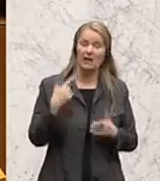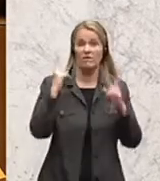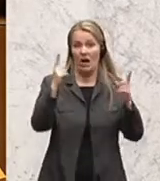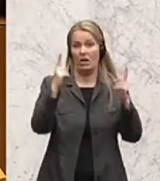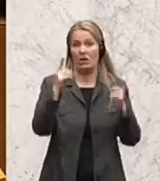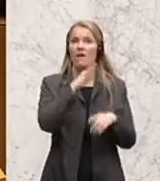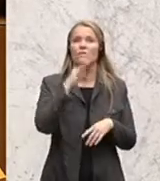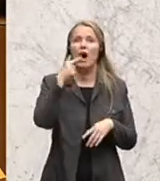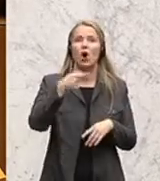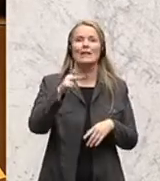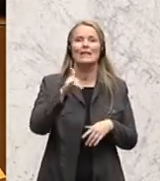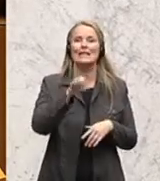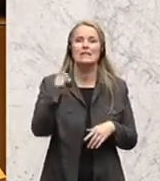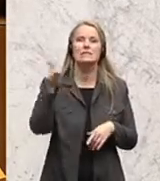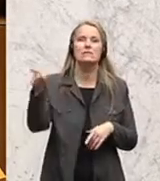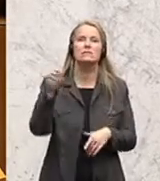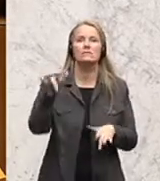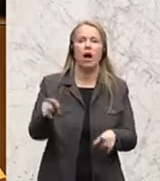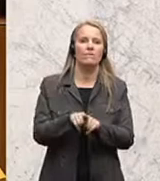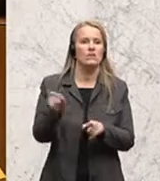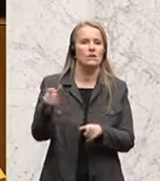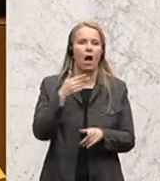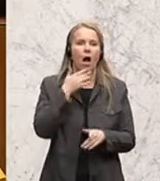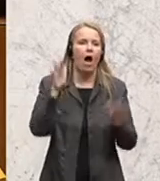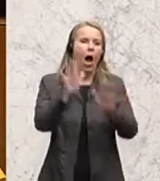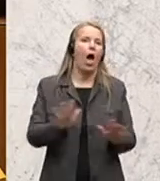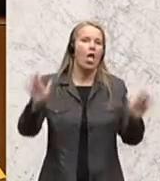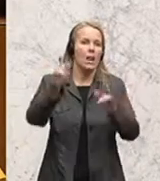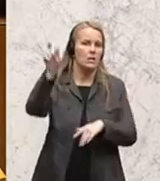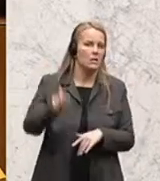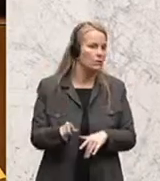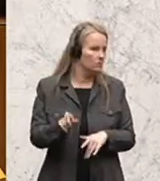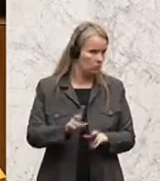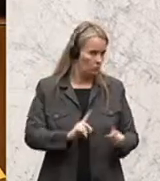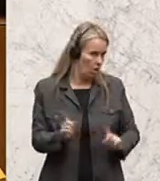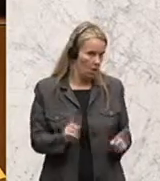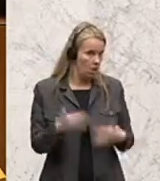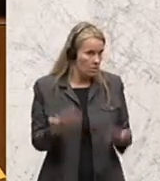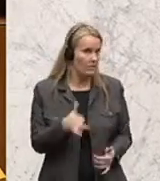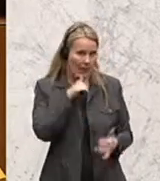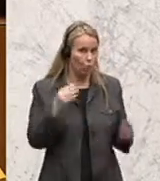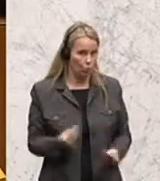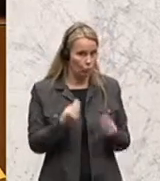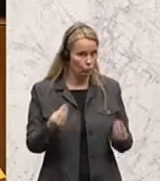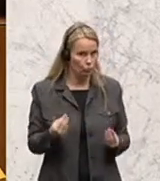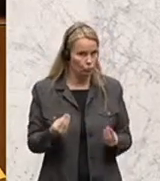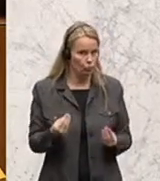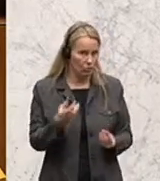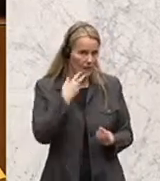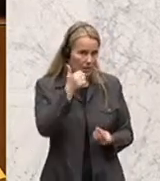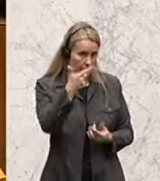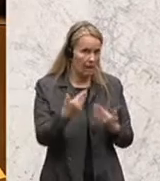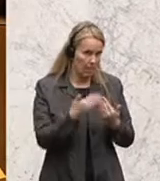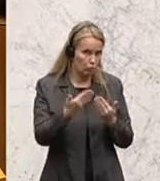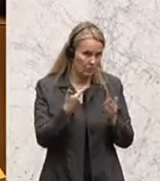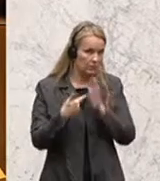Frau GRIS aufgrund dieses Berichtes jetzt heilig zu sprechen. Dafür gibt es keinen Anlass. Ich würde dafür einige Beispiele nennen,